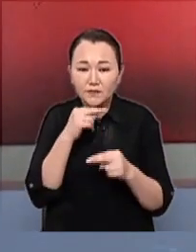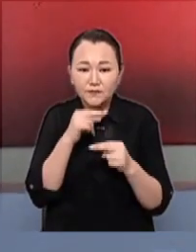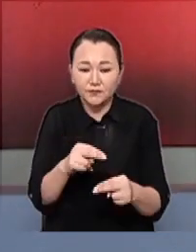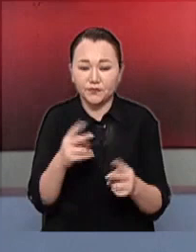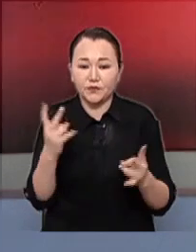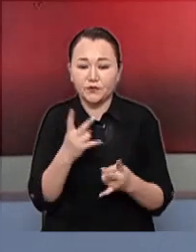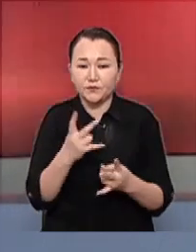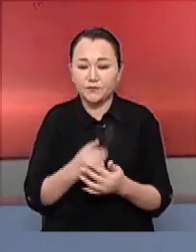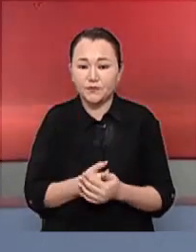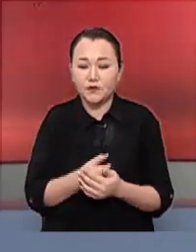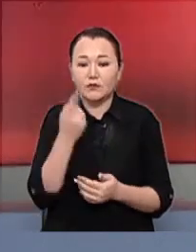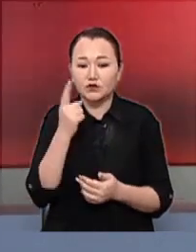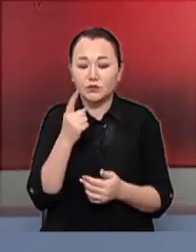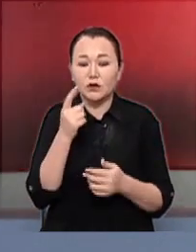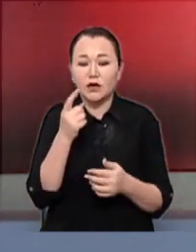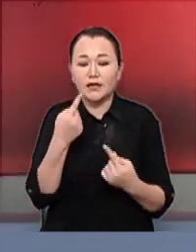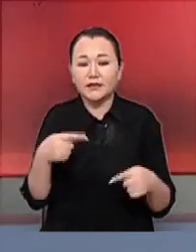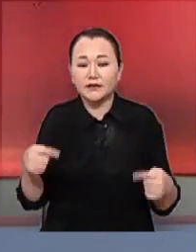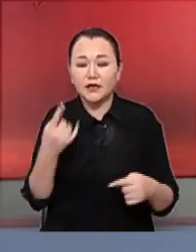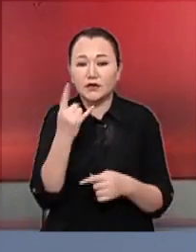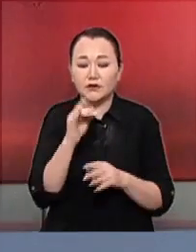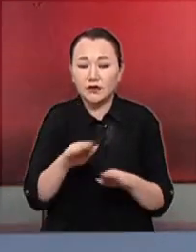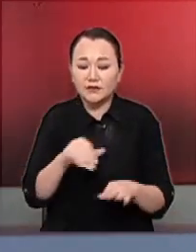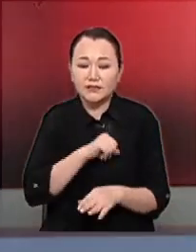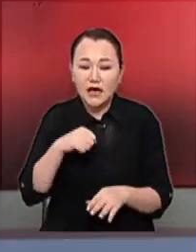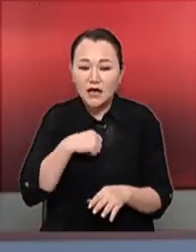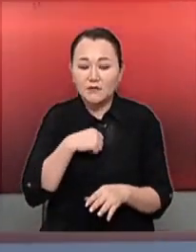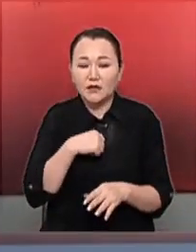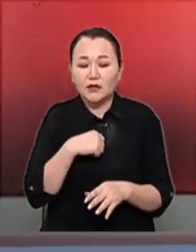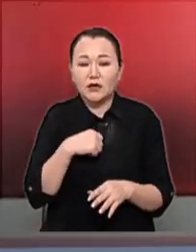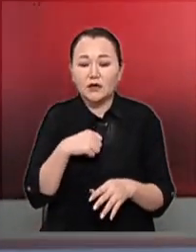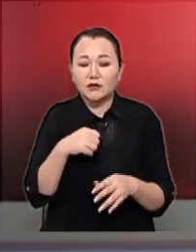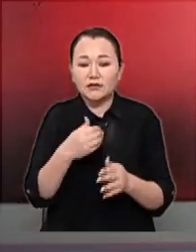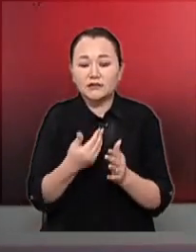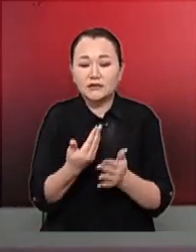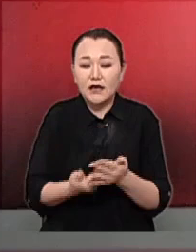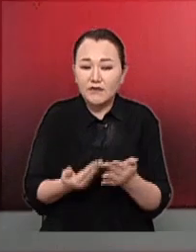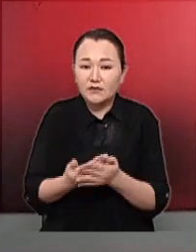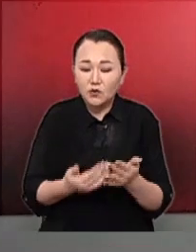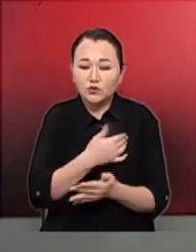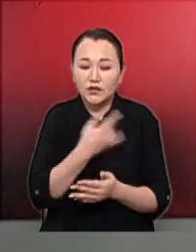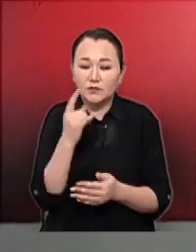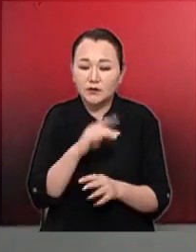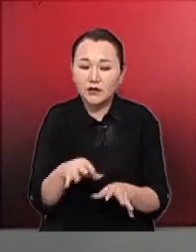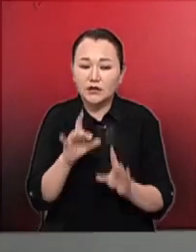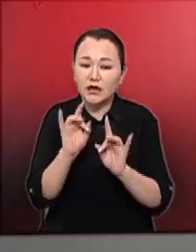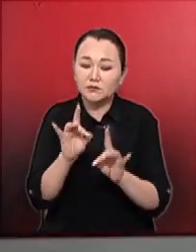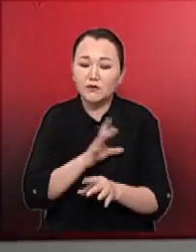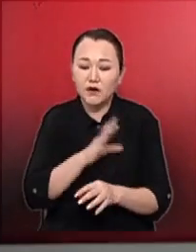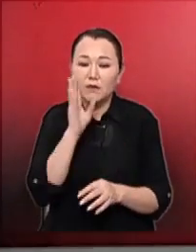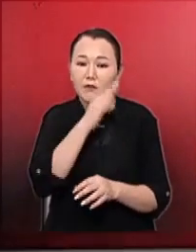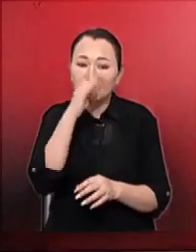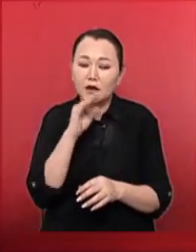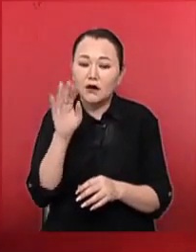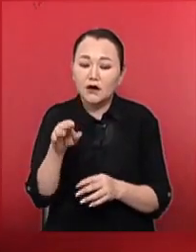бөлуінде. Неге? Өйткені кейде балдар өздері, мысалы бізге ақыл кеңес алуға келгенде балдардың өздері айтып кетеді. Мысалы ата-анасына